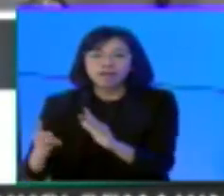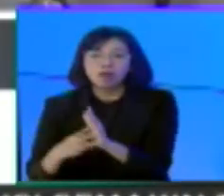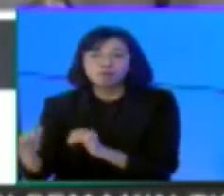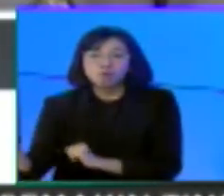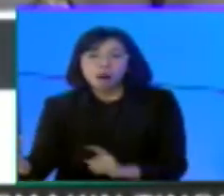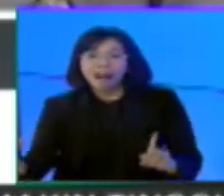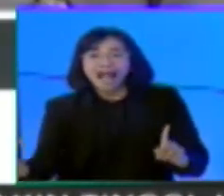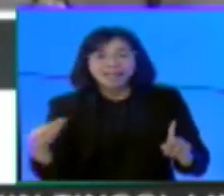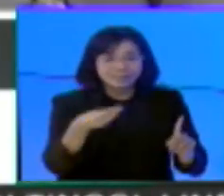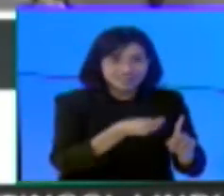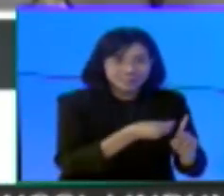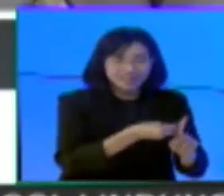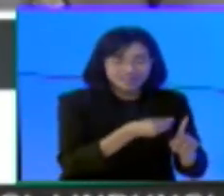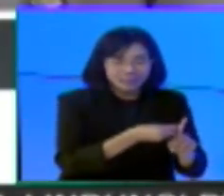dari